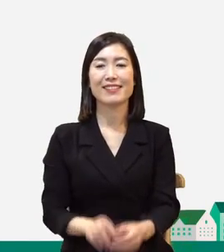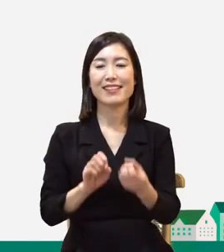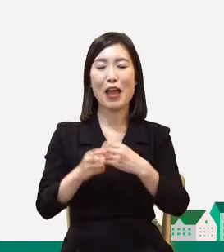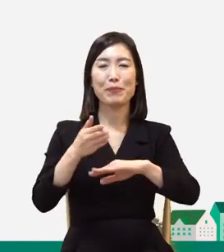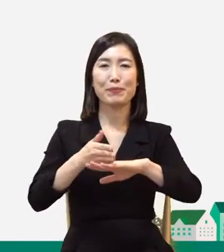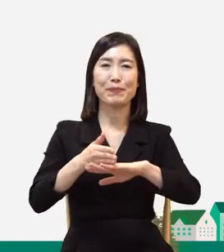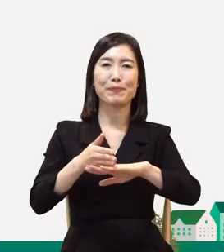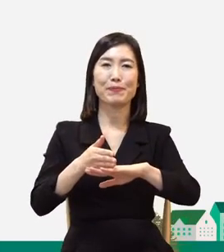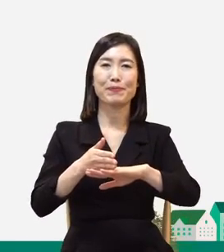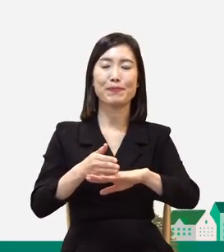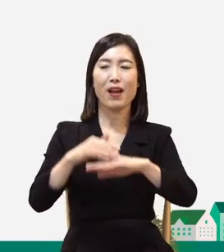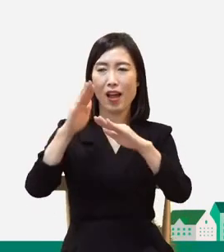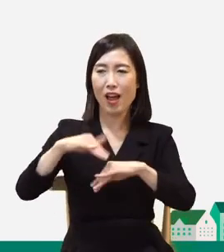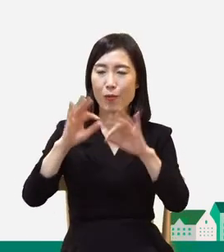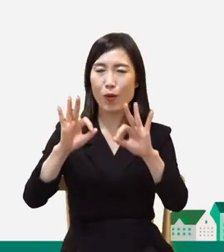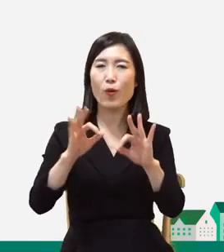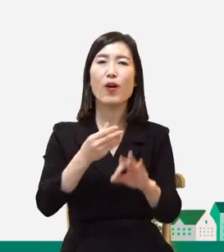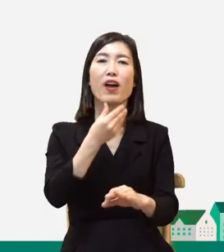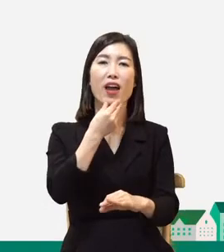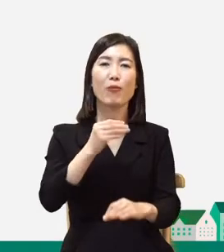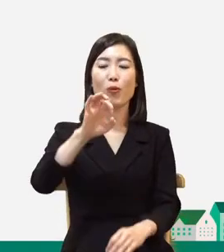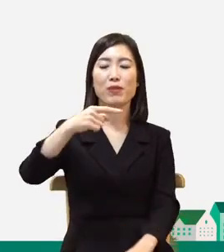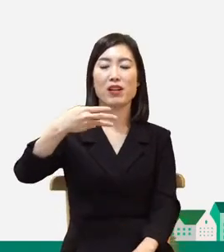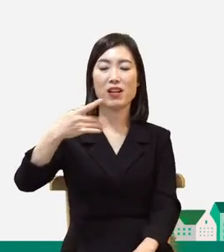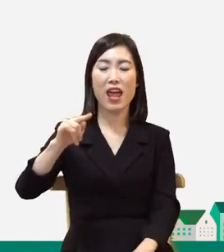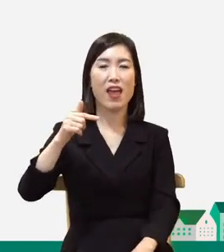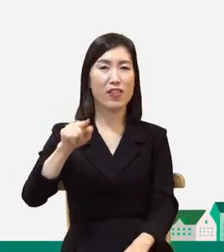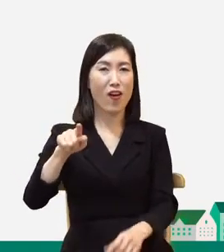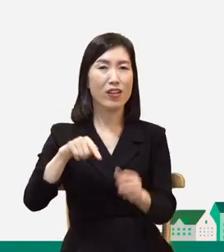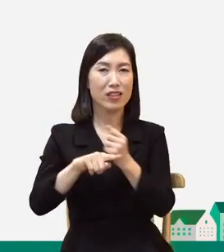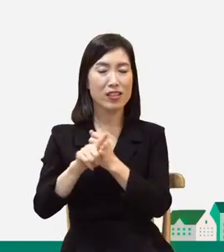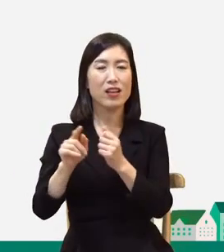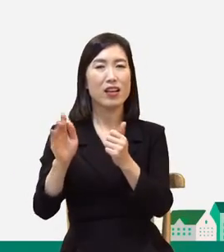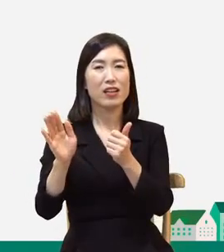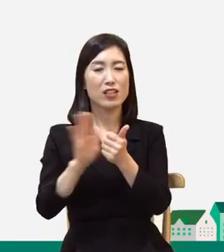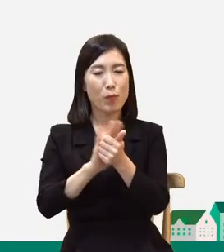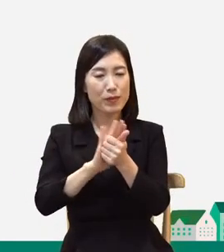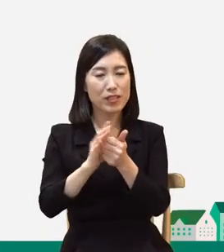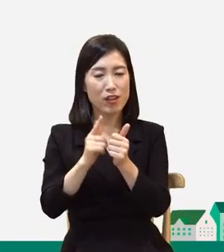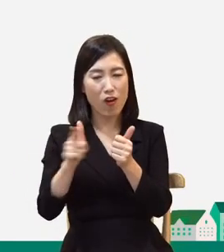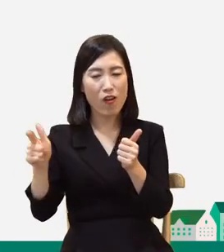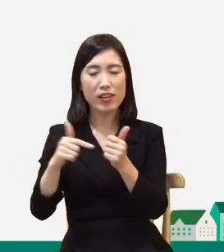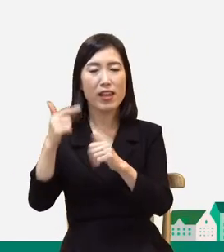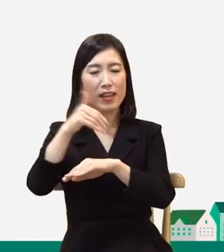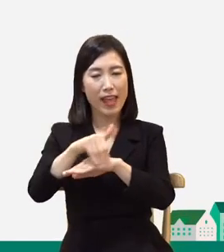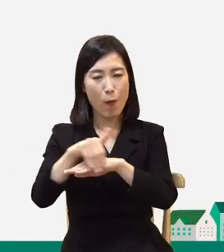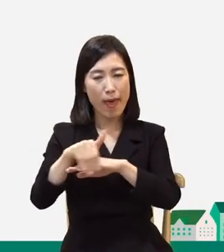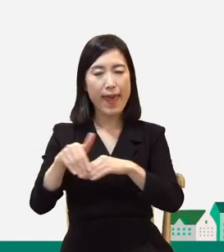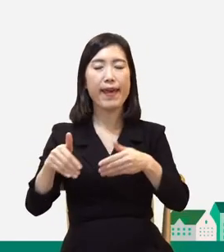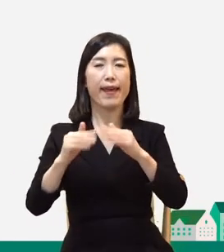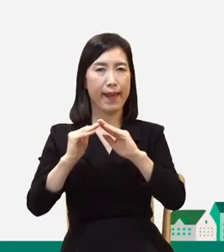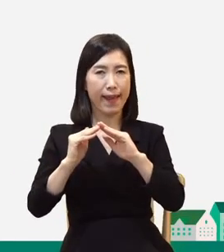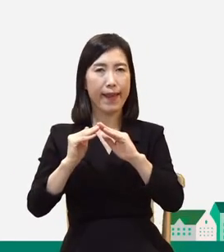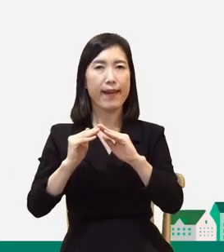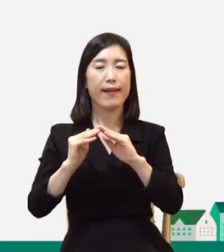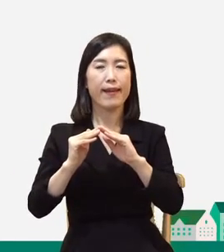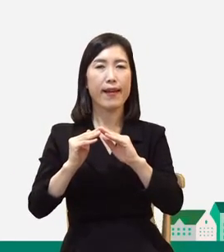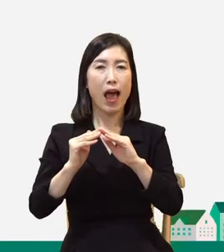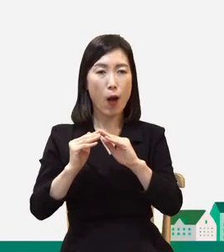감사합니다. 지금 말씀 들어본 이제 행복플래너분은 서비스의 여러 가지 계획을 수립하시고 그